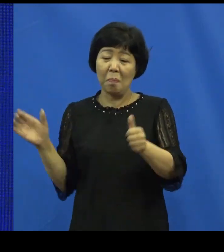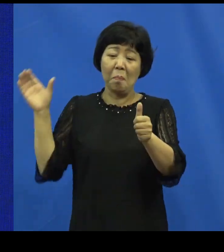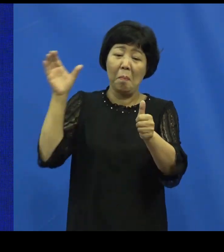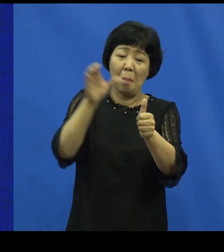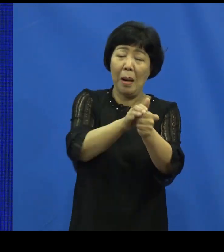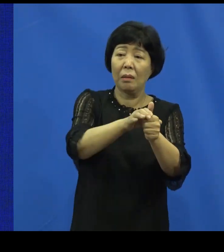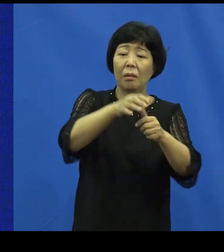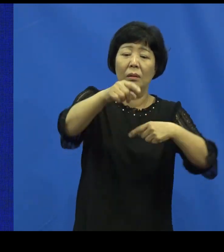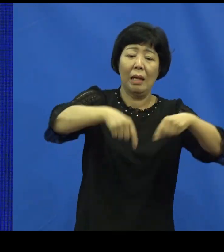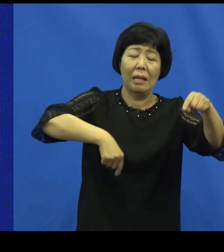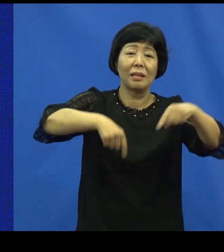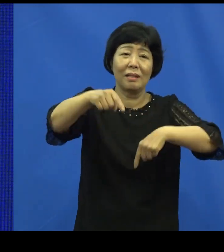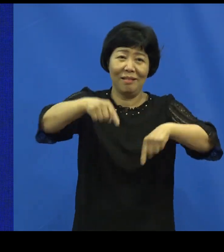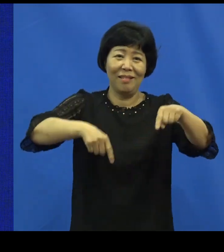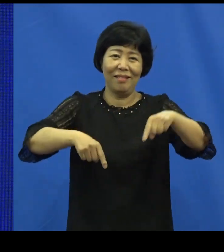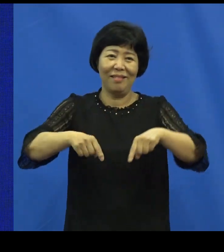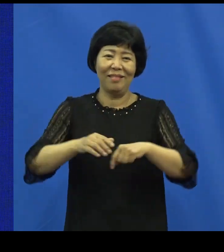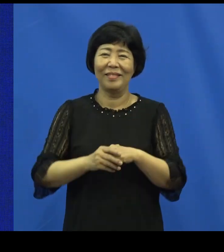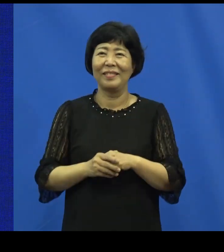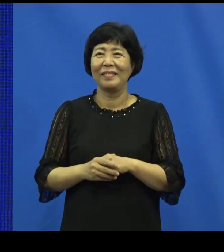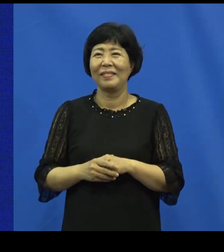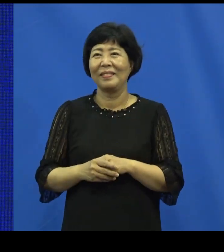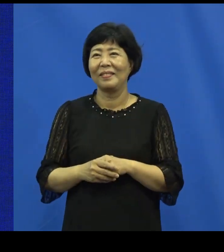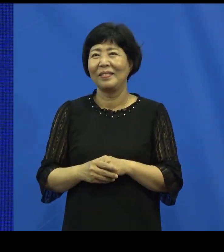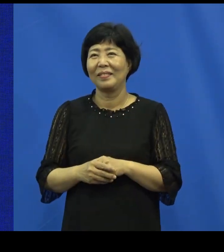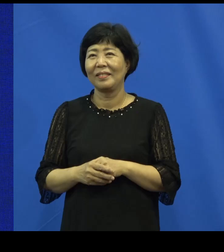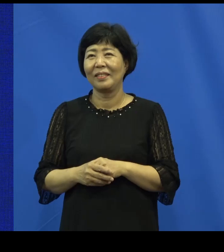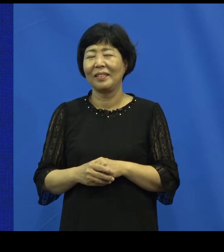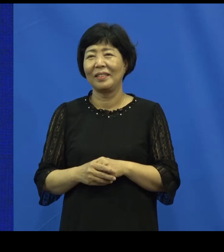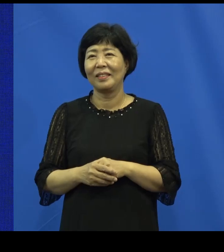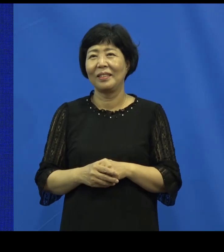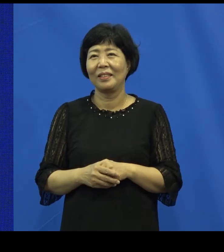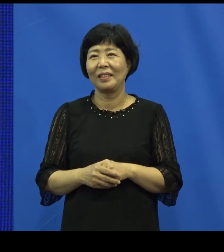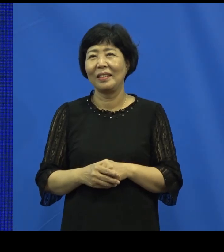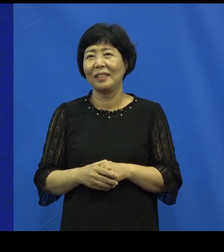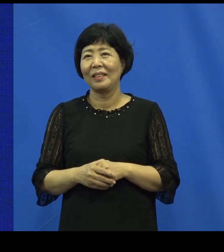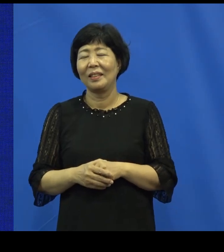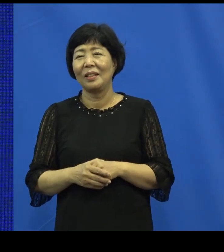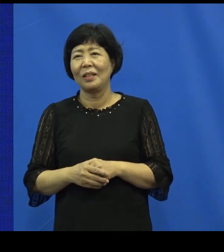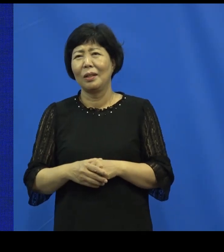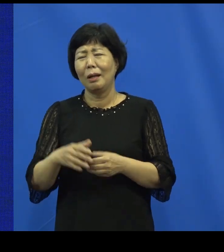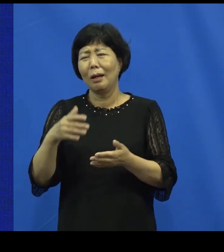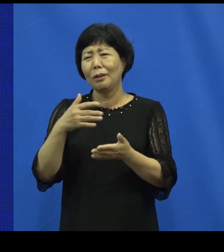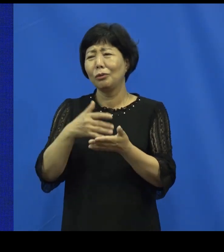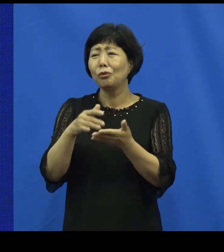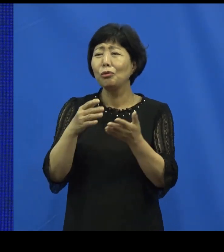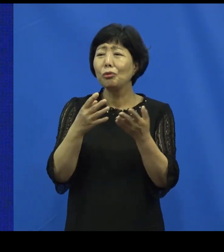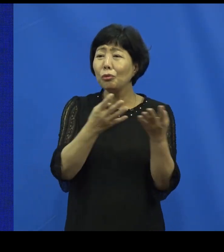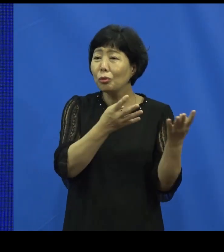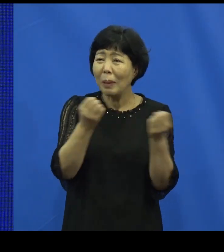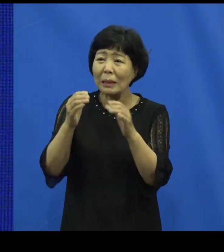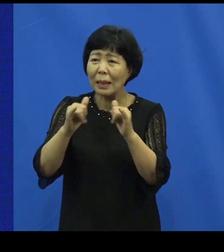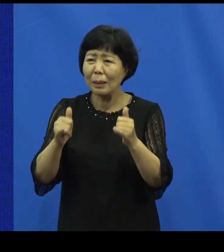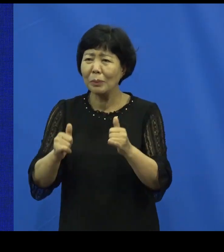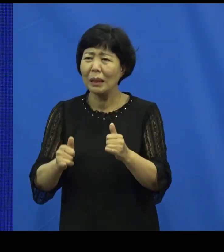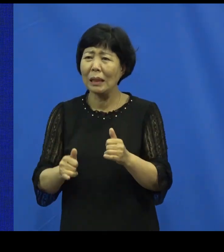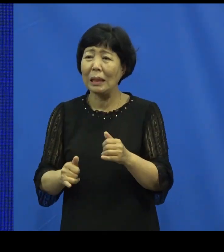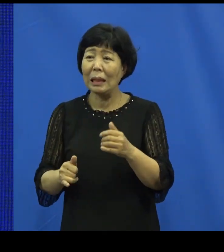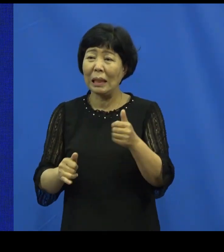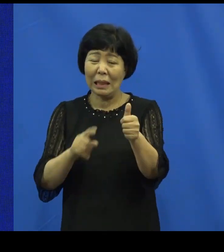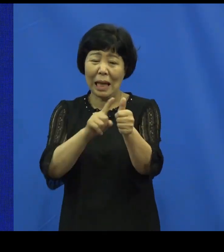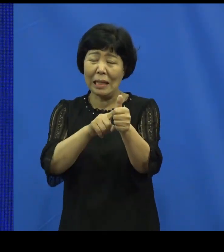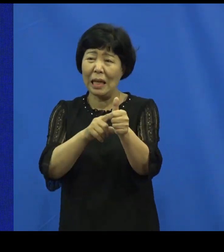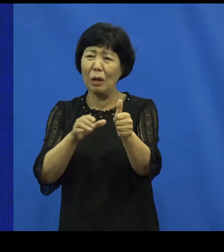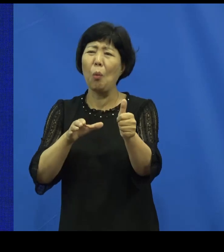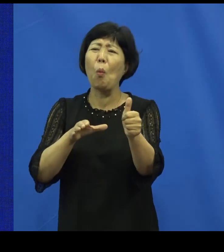근데 뛰어나면 어때요? 공격을 받아요. 눈에 띄면 그대로 두지 않습니다. 수많은 공격이 들어옵니다. 다니엘을 한